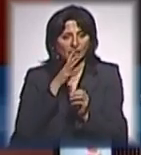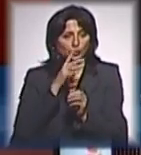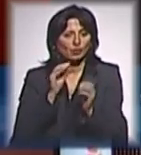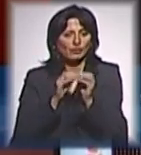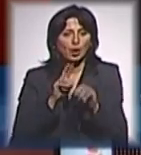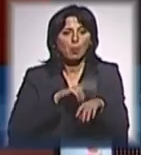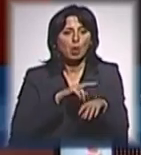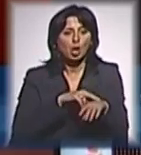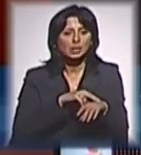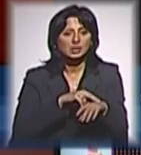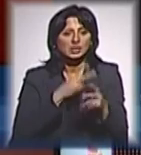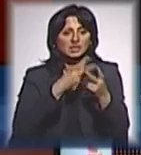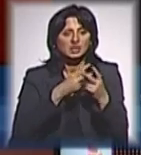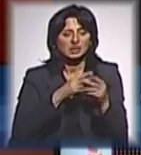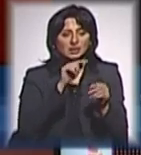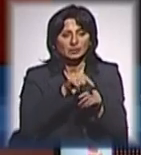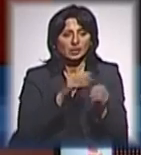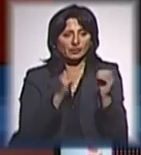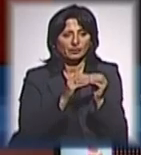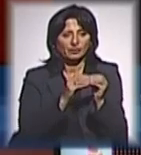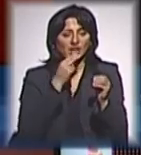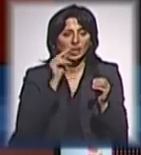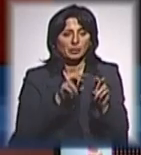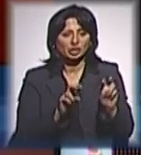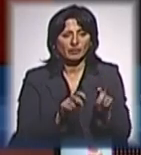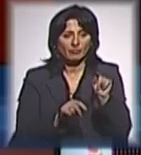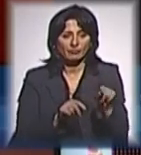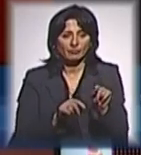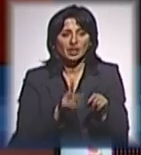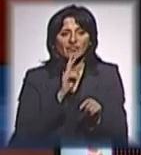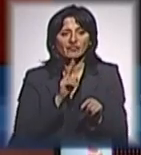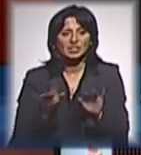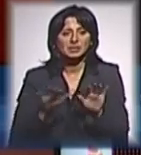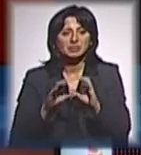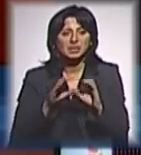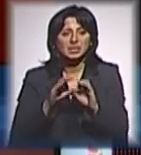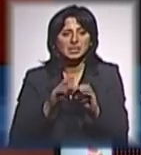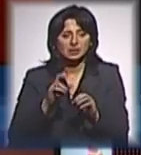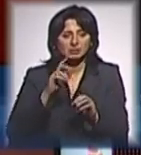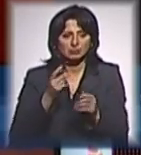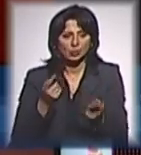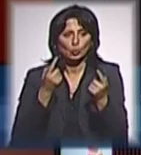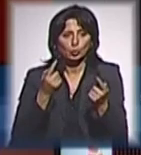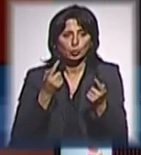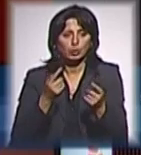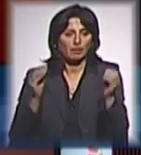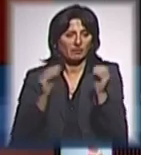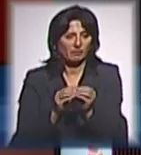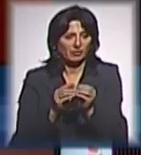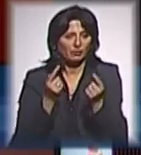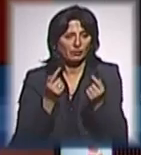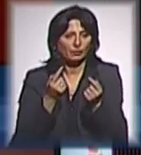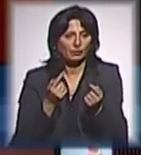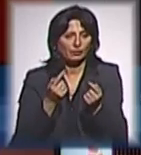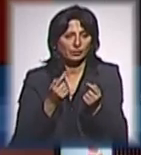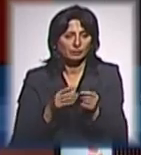დროს, პოლიციის სისტემაში, საჯელახსრულების სისტემაში, ისევ ის დამნაშავეების ხედან, ვისაც ბიზნესში ოლიგარქებს უწოდებდნენ, ისინი დღესაც გახდნენ დღევანდელი